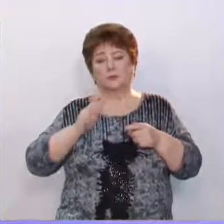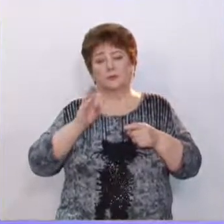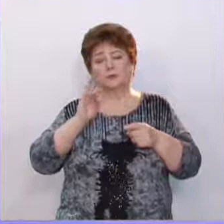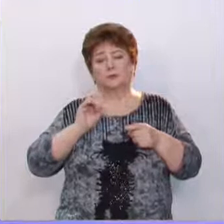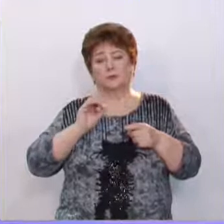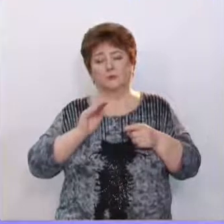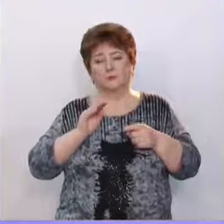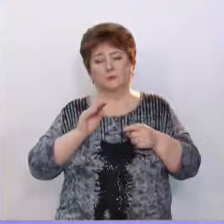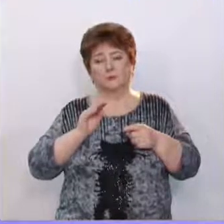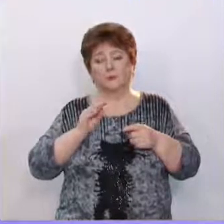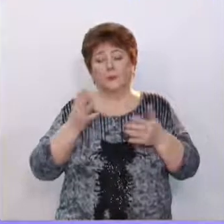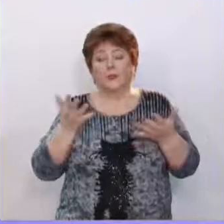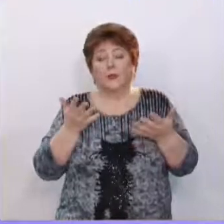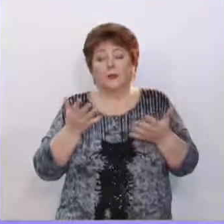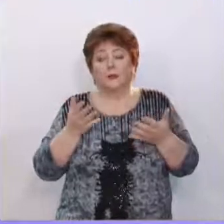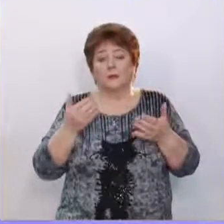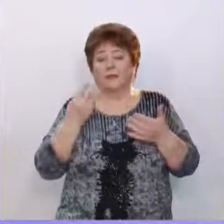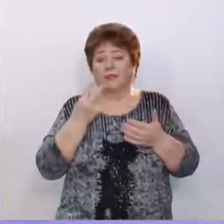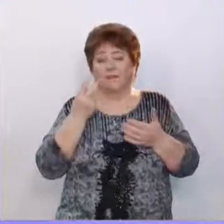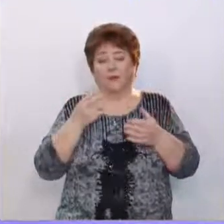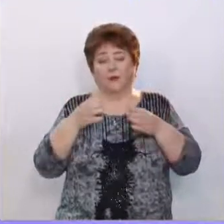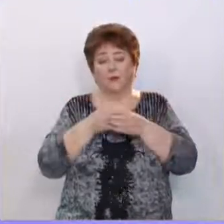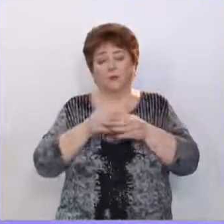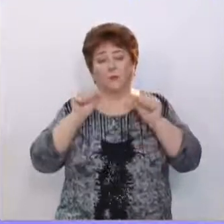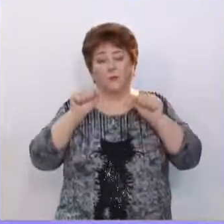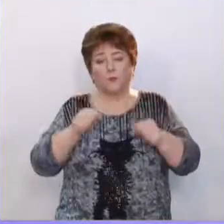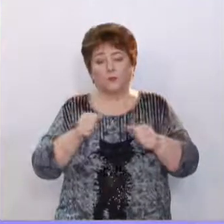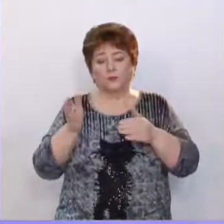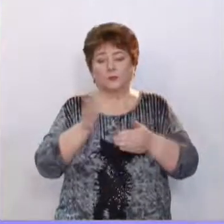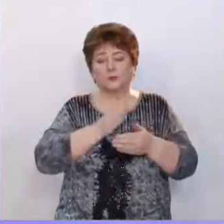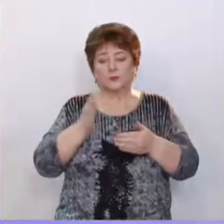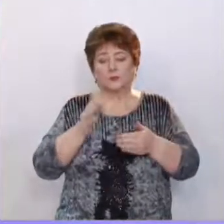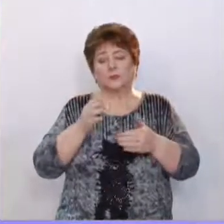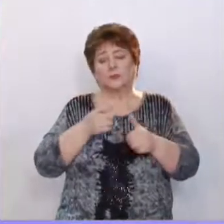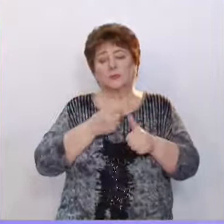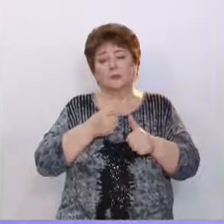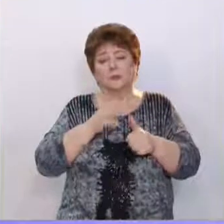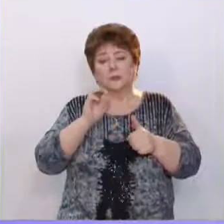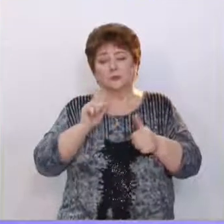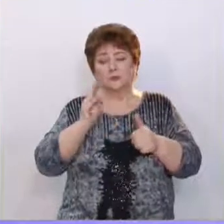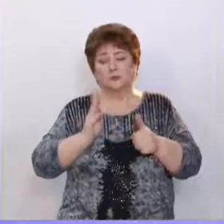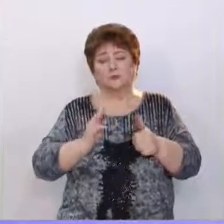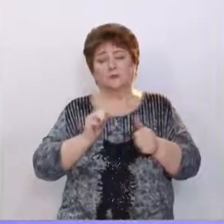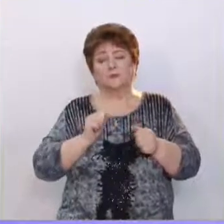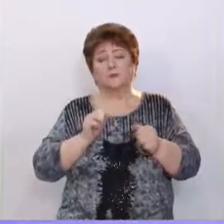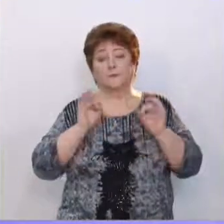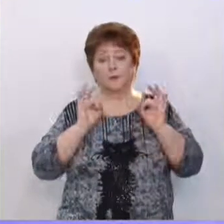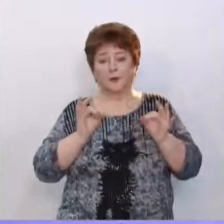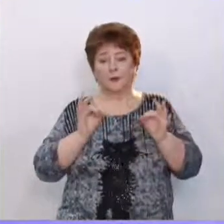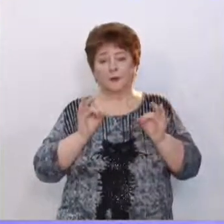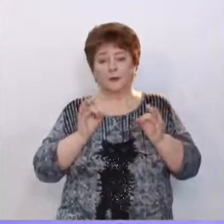«нож». На какие две группы можно разделить имена существительные?